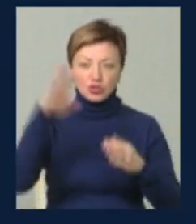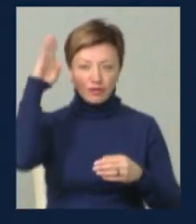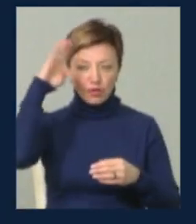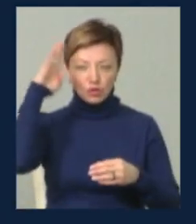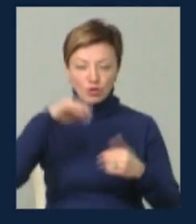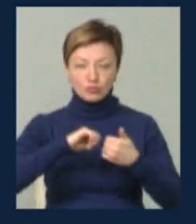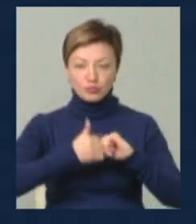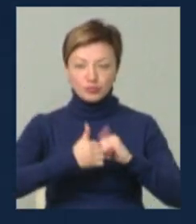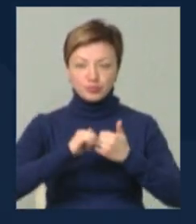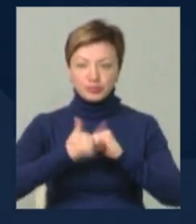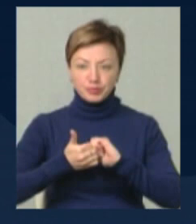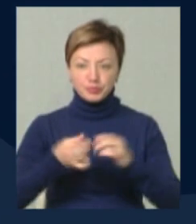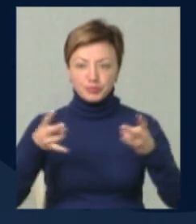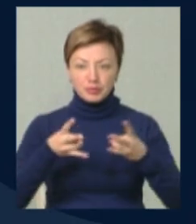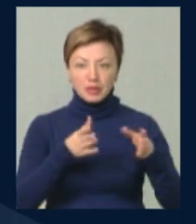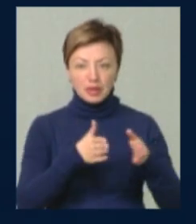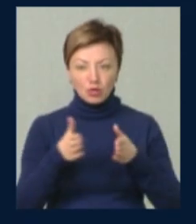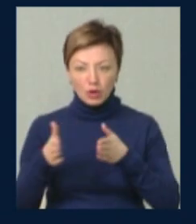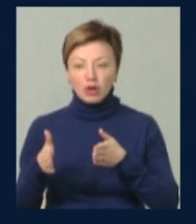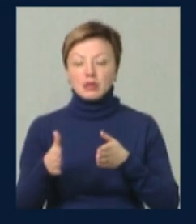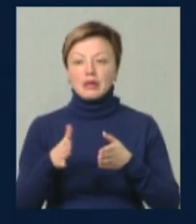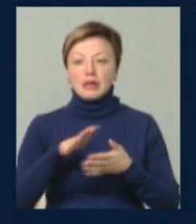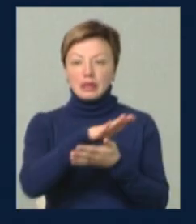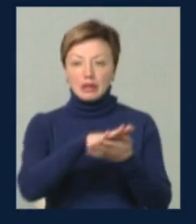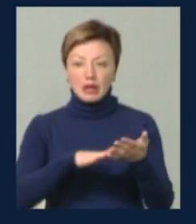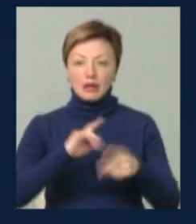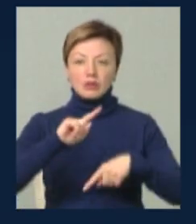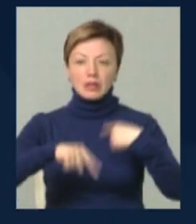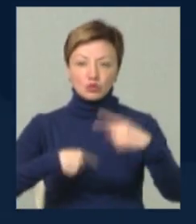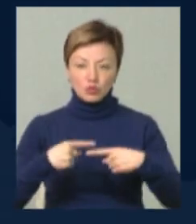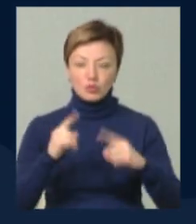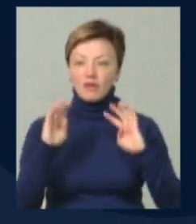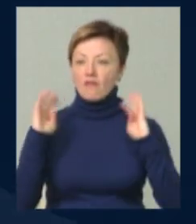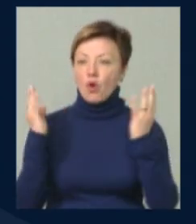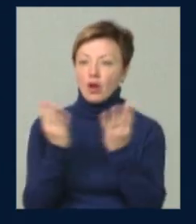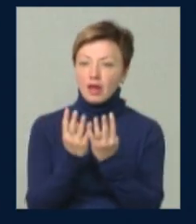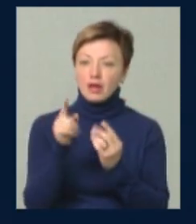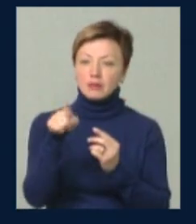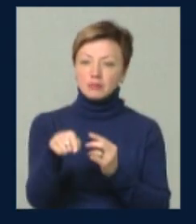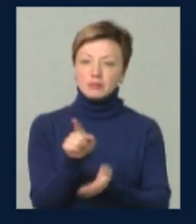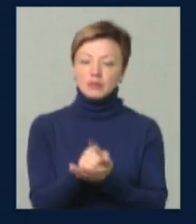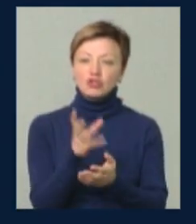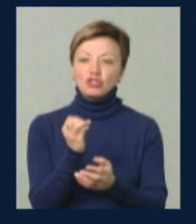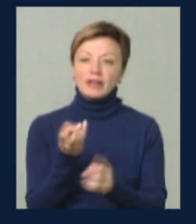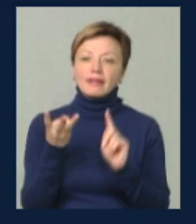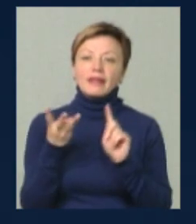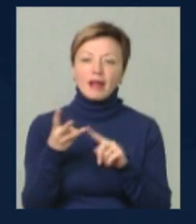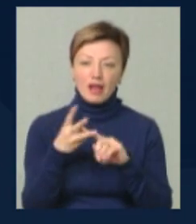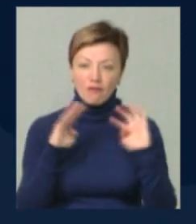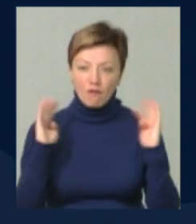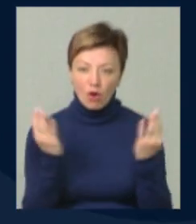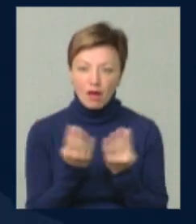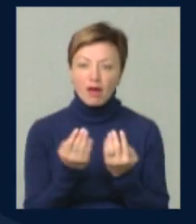має мінятися регулярно. І далі буде наступний вольєр, за ним має бути ще третій вольєр.